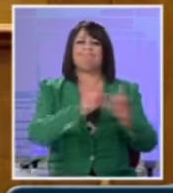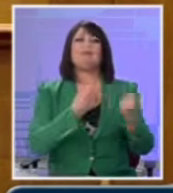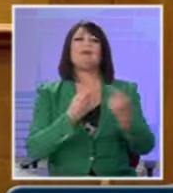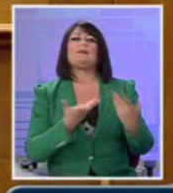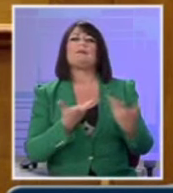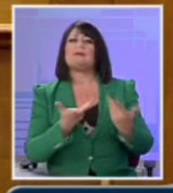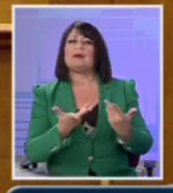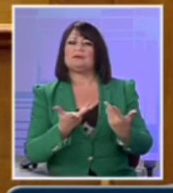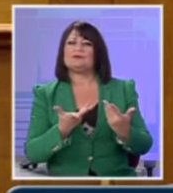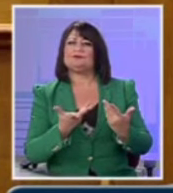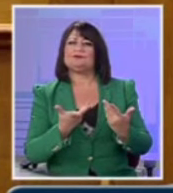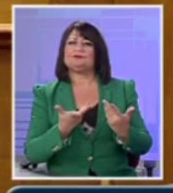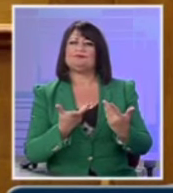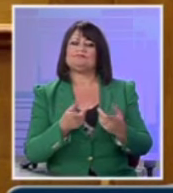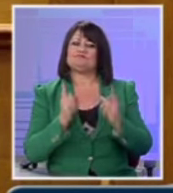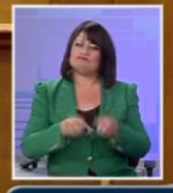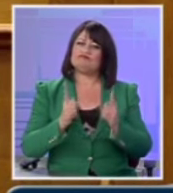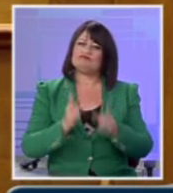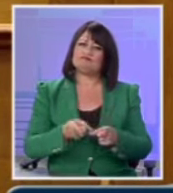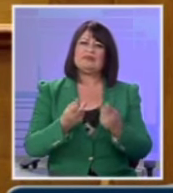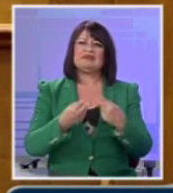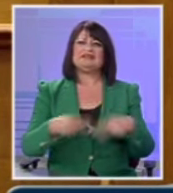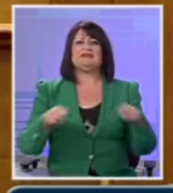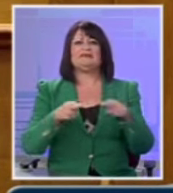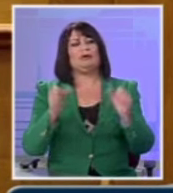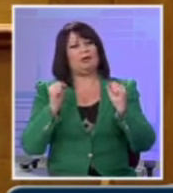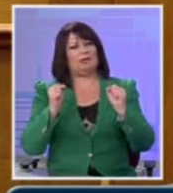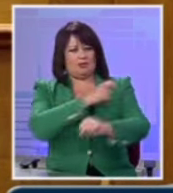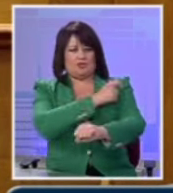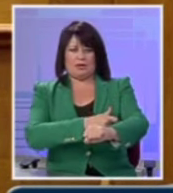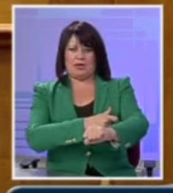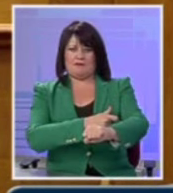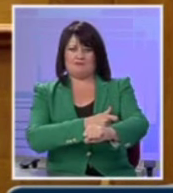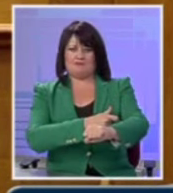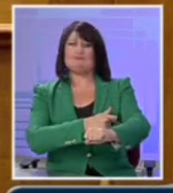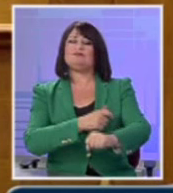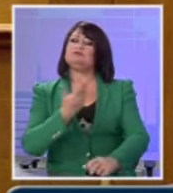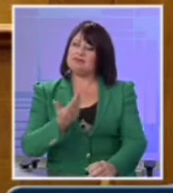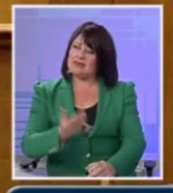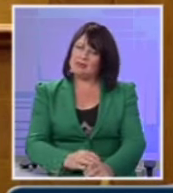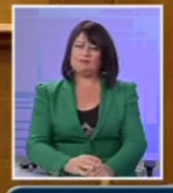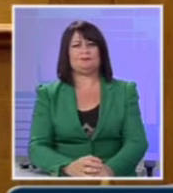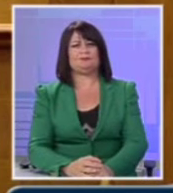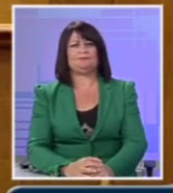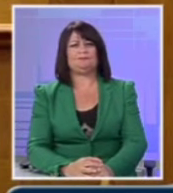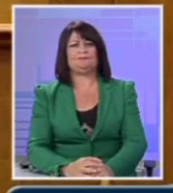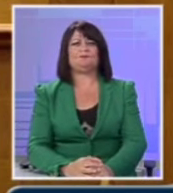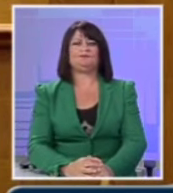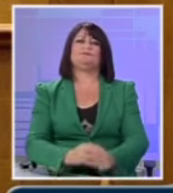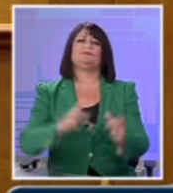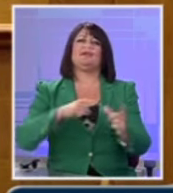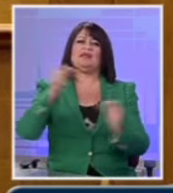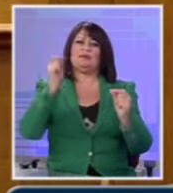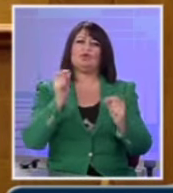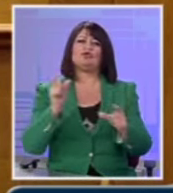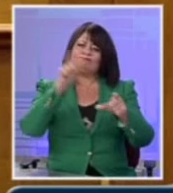διαπραγματεύσεις στη βάση των αποφάσεων του Συμβουλίου Ασφαλείας του ΙΕ και του γεγονότος ότι η Κύπρος είναι κράτος